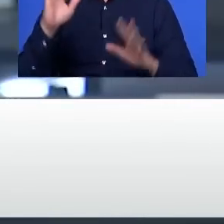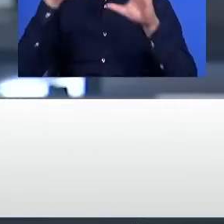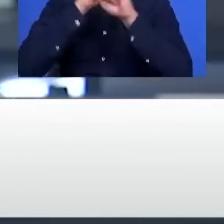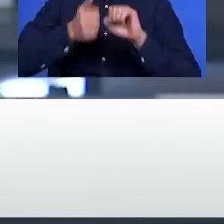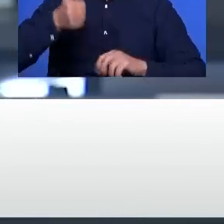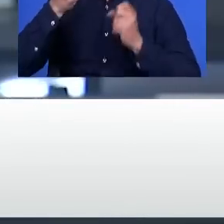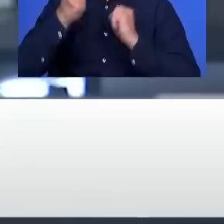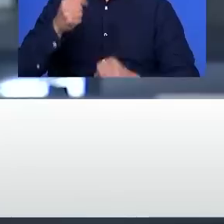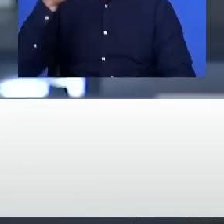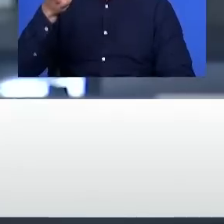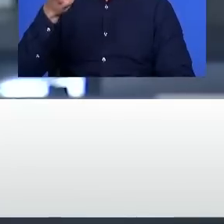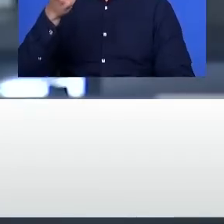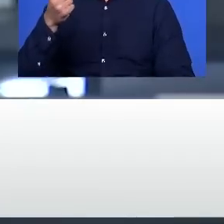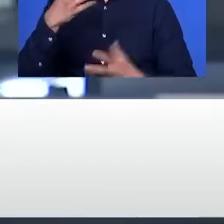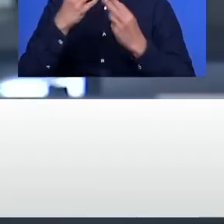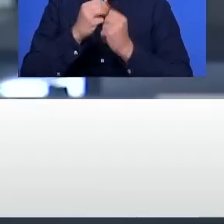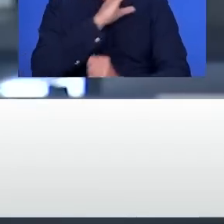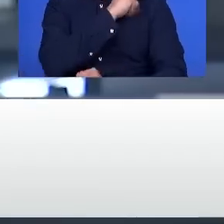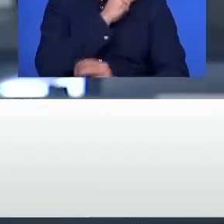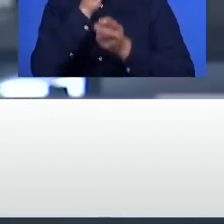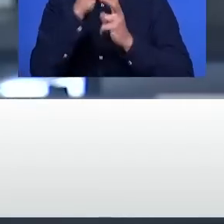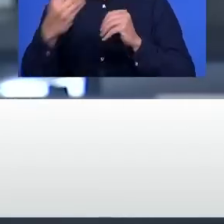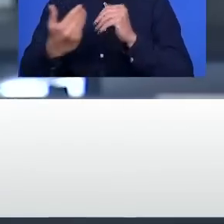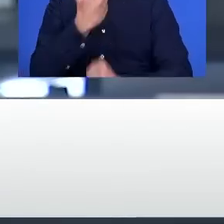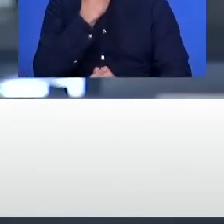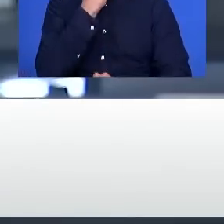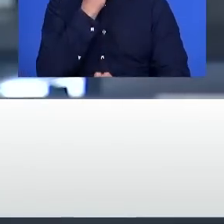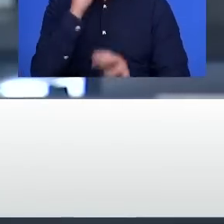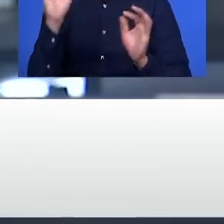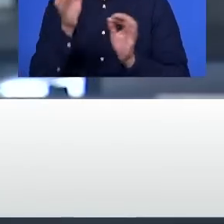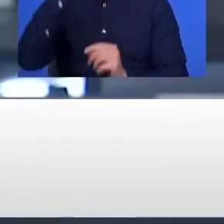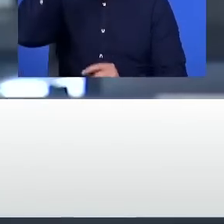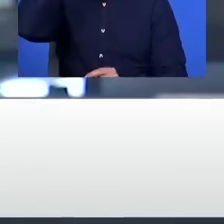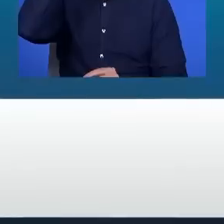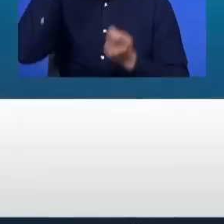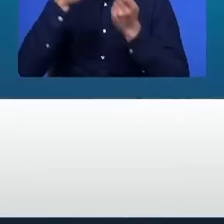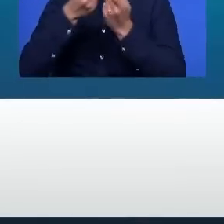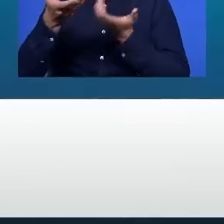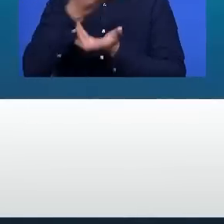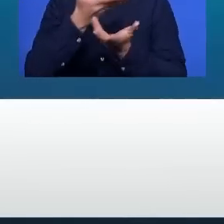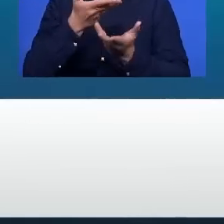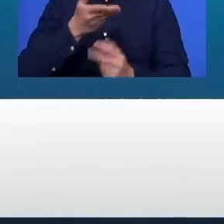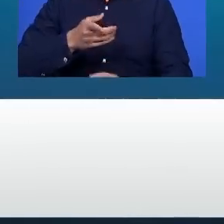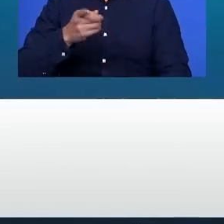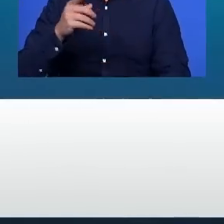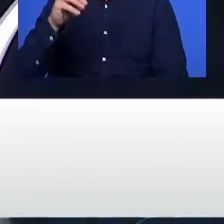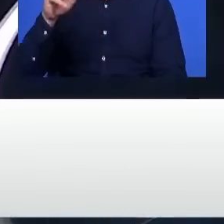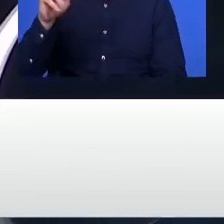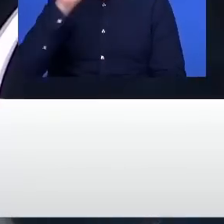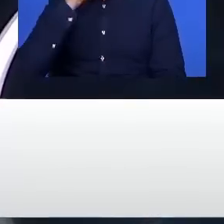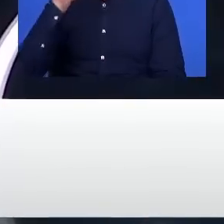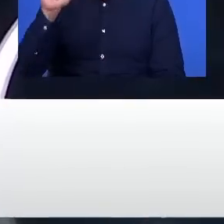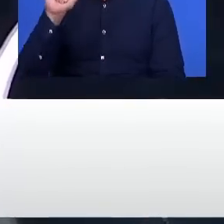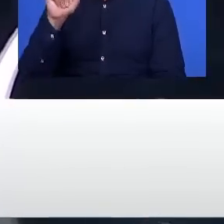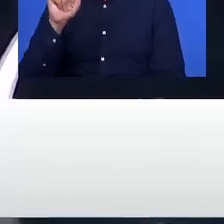הביטחון גלנט, משפחות פלסטיניות יוכלו להיכנס לישראל לטקס הזיכרון האלטרנטיבי. תמר אלמוג, פרשניתנו, אנחנו